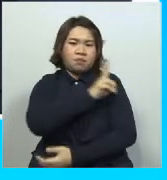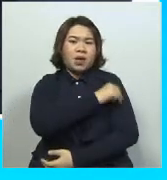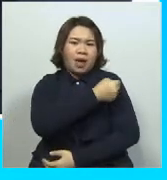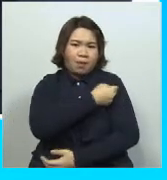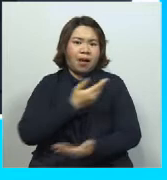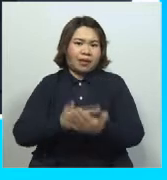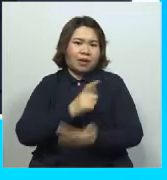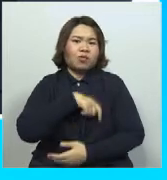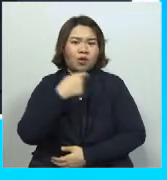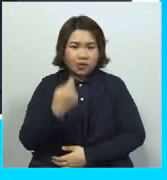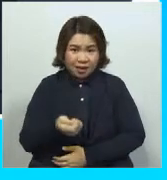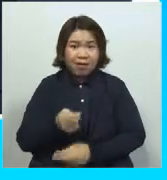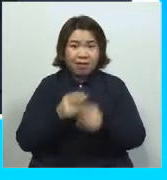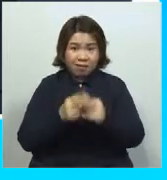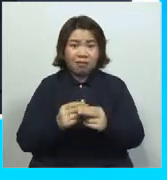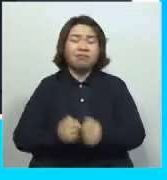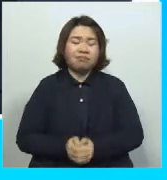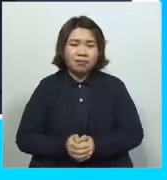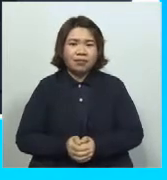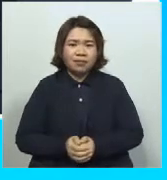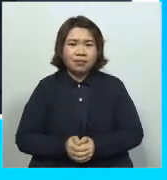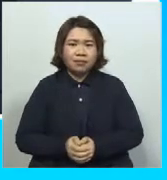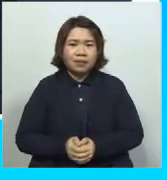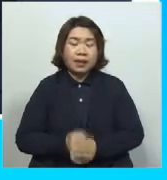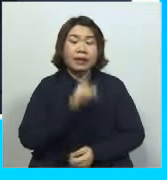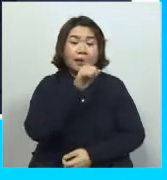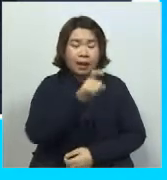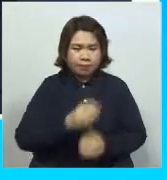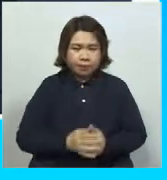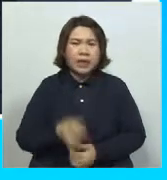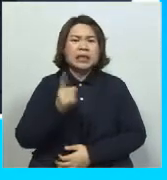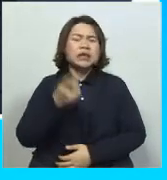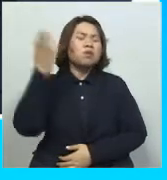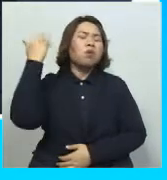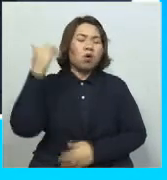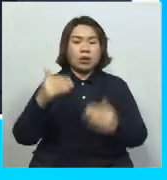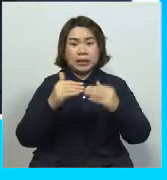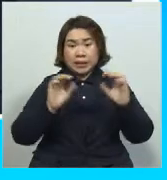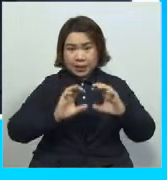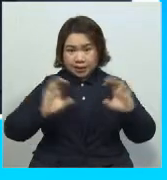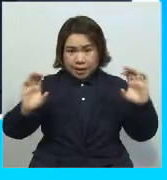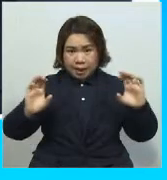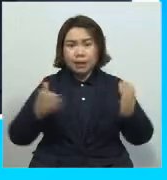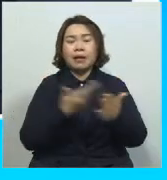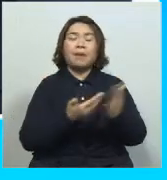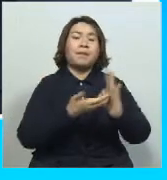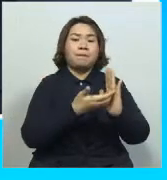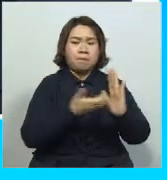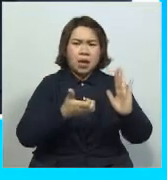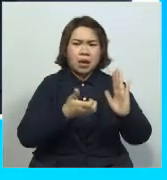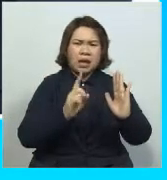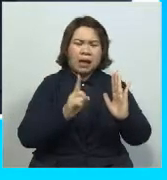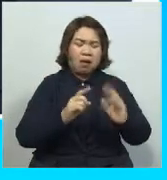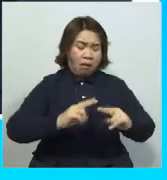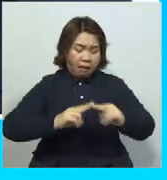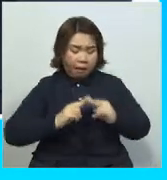ะ ก็คือว่าจากปกติค่ะคนที่เดิมใช้สิทธิ์อยู่เนี่ยนะคะในระบบเบิกจ่ายตรงเนี่ยจะต้องไปห